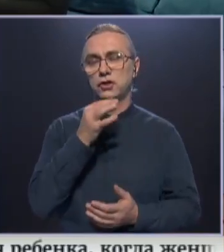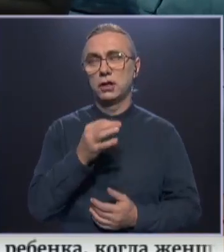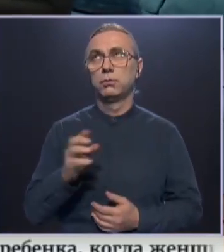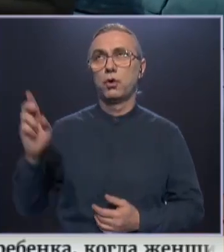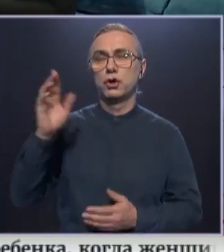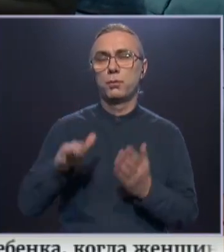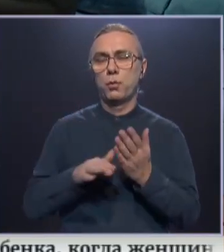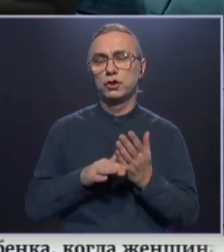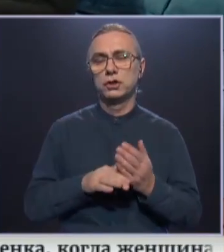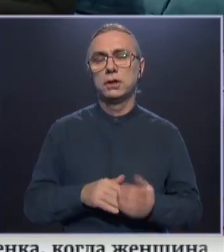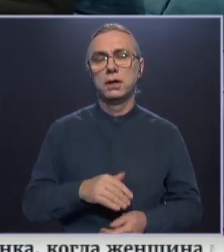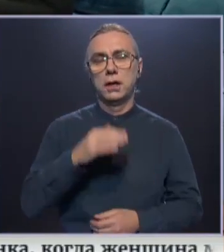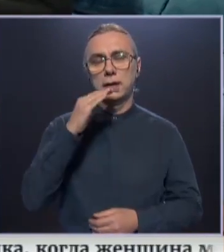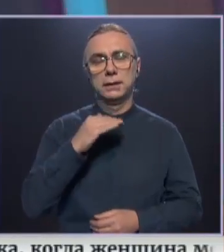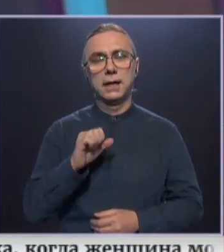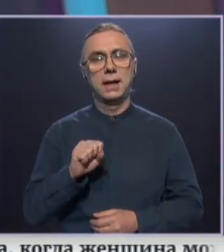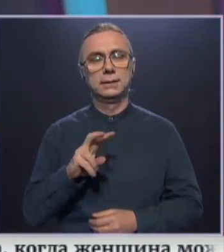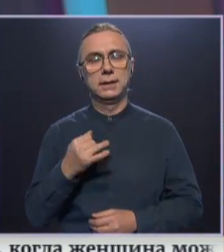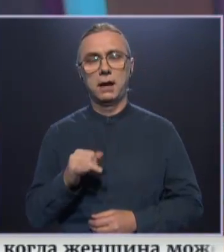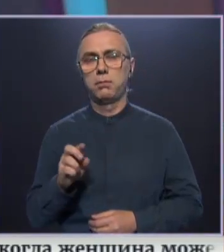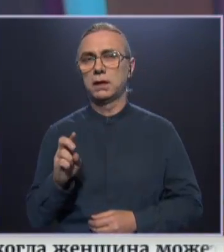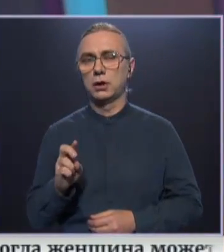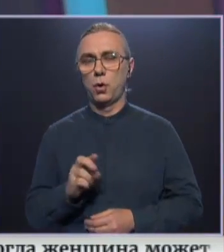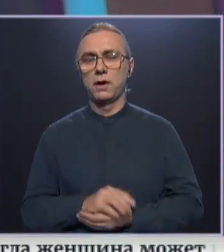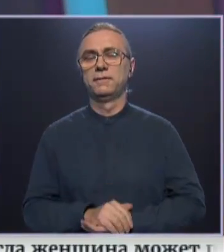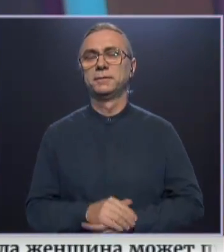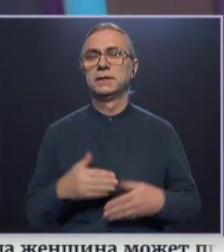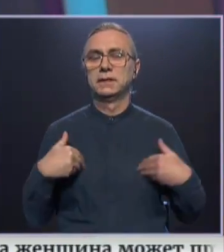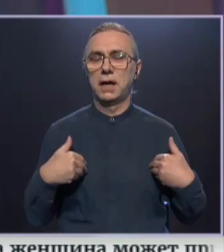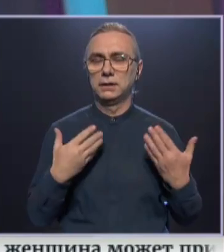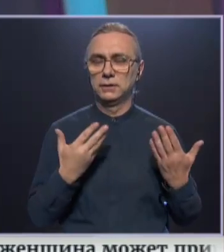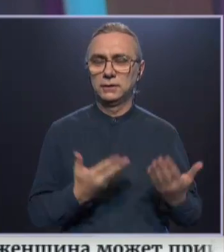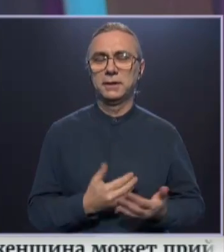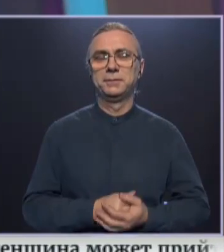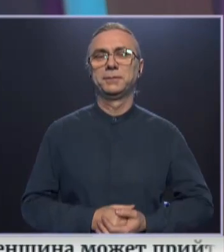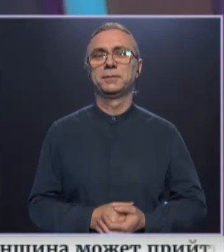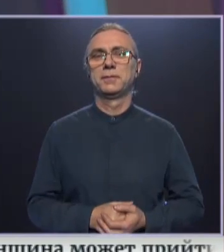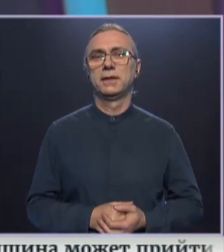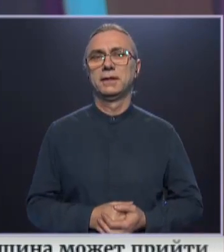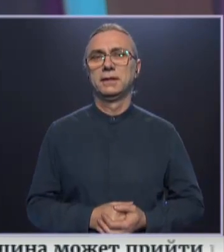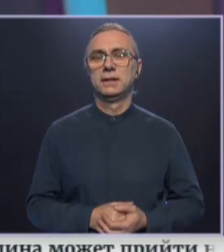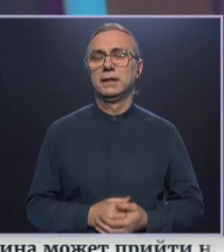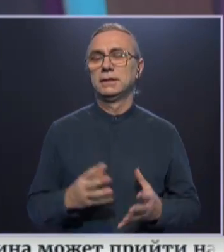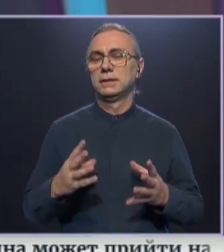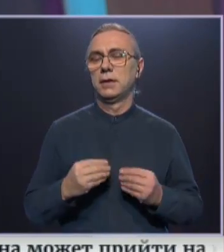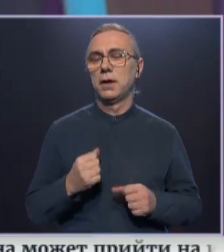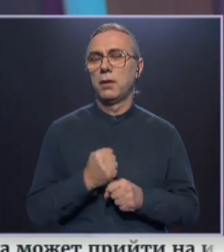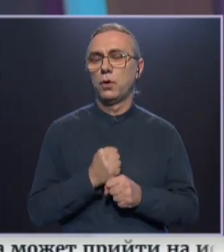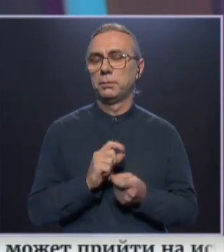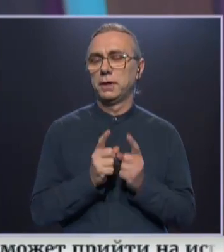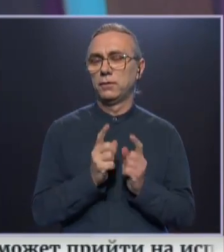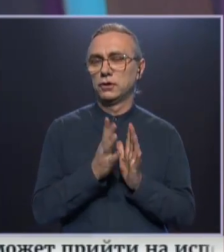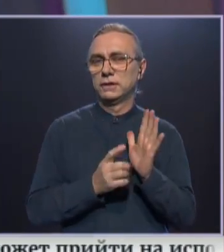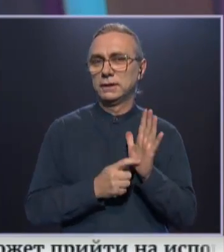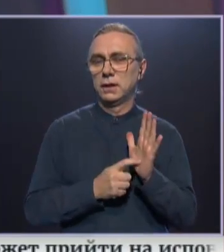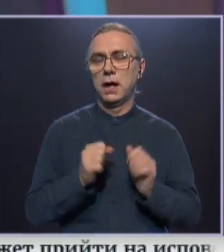помощью отвечает протоиерей Алексей Ботоногов. Отец Алексей, здравствуйте. Спасибо большое, добрый что вы с нами. Вечер. Также для вас работает сурдопереводчик Андрей Андрейкин. А